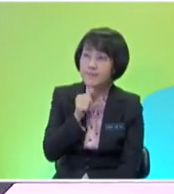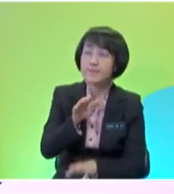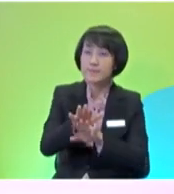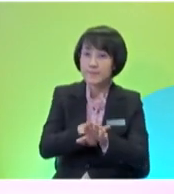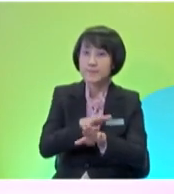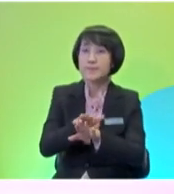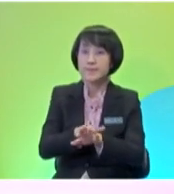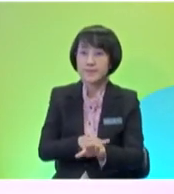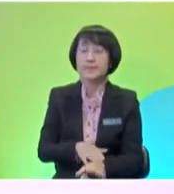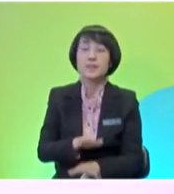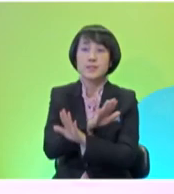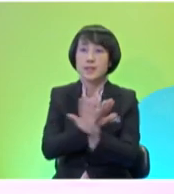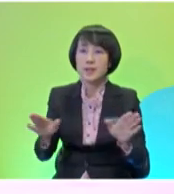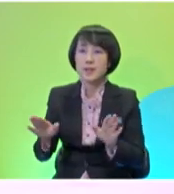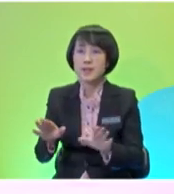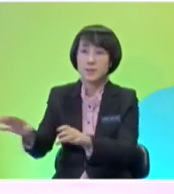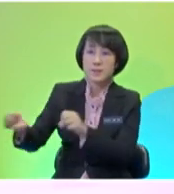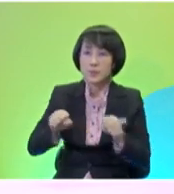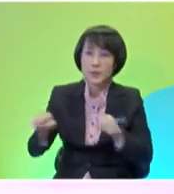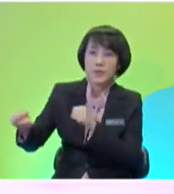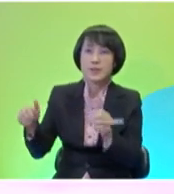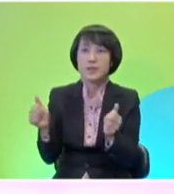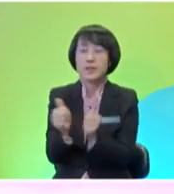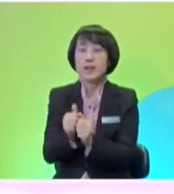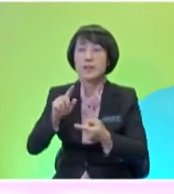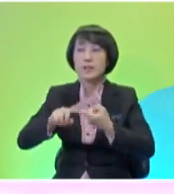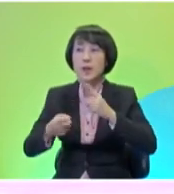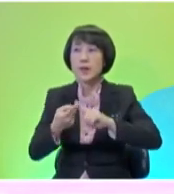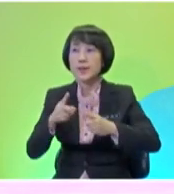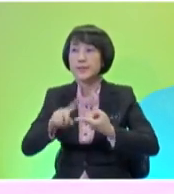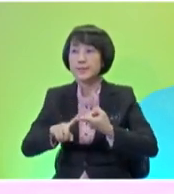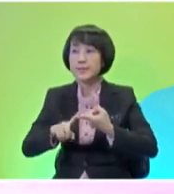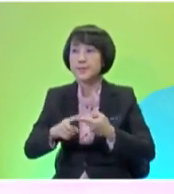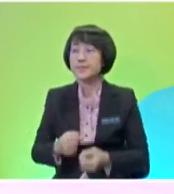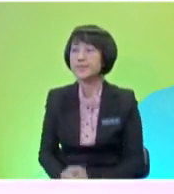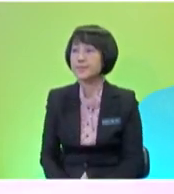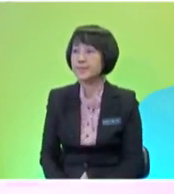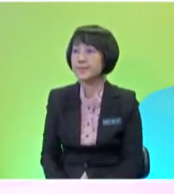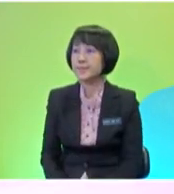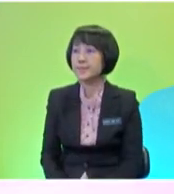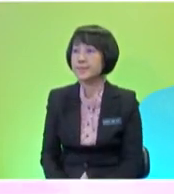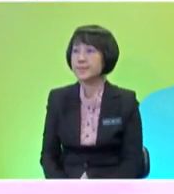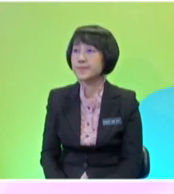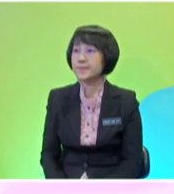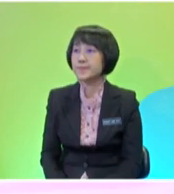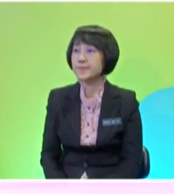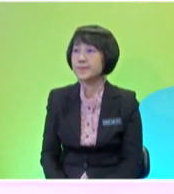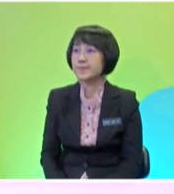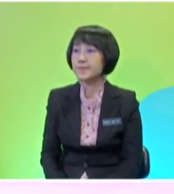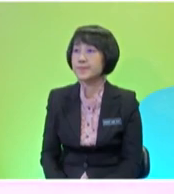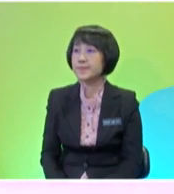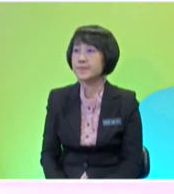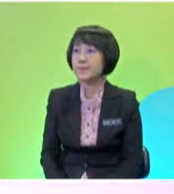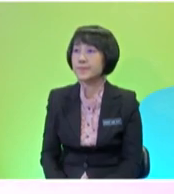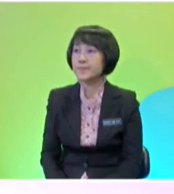Jangan berebut-rebut, itu yang paling penting. Okey. Nampaknya cikgu tengah nak buat sedikit lagi penyambungan menggunakan pistol berdekat panas. Jadi kita lihat